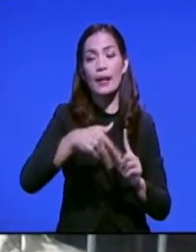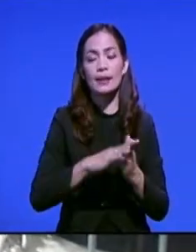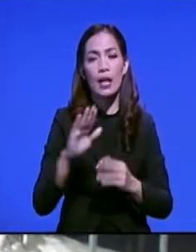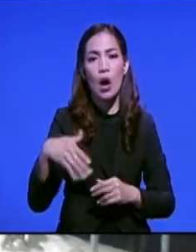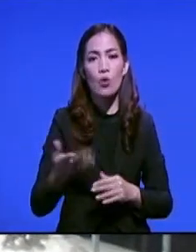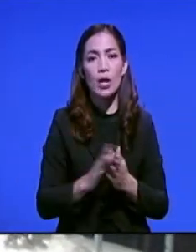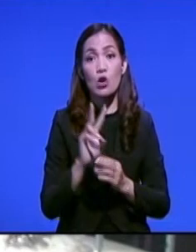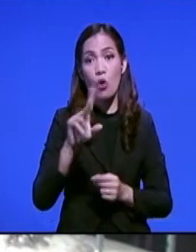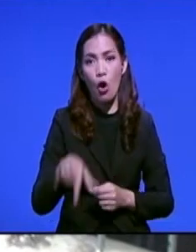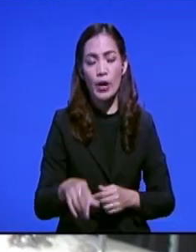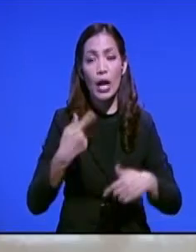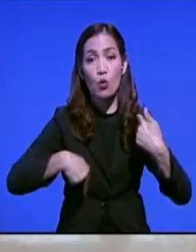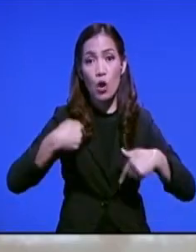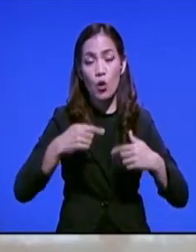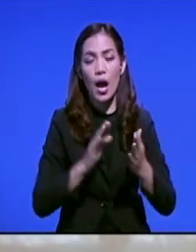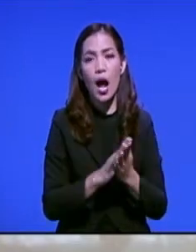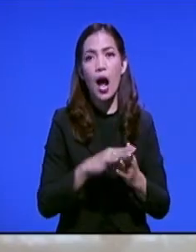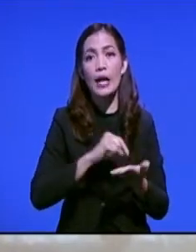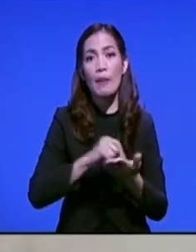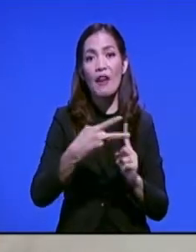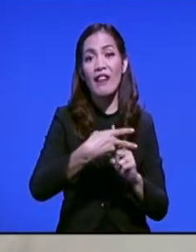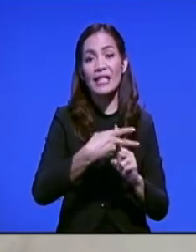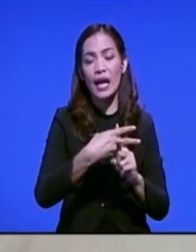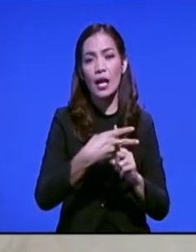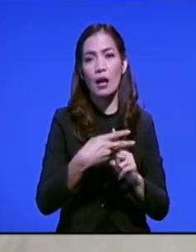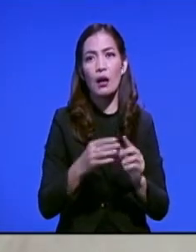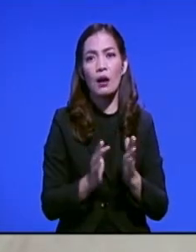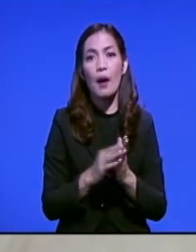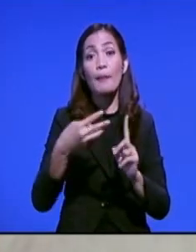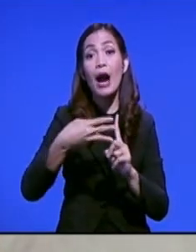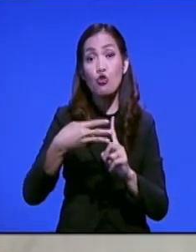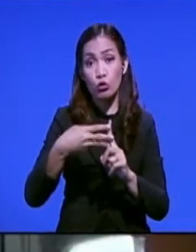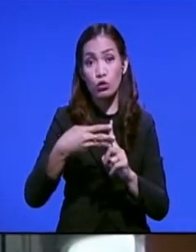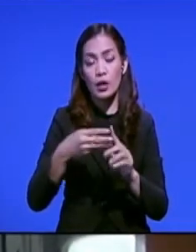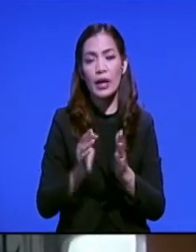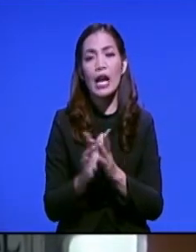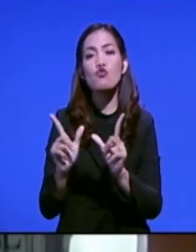diketahui bernama Fajar Wicaksono, Bagus, Wulan, dan Wanda.